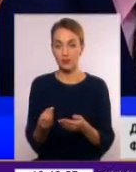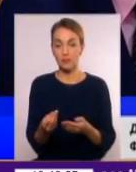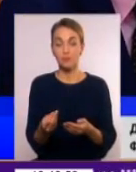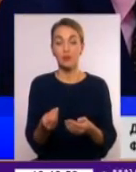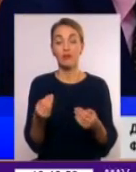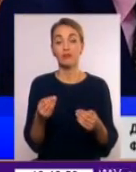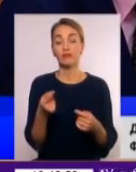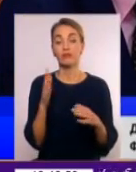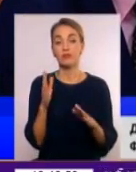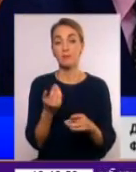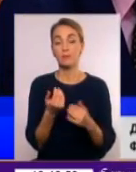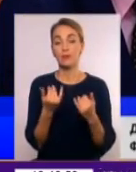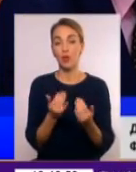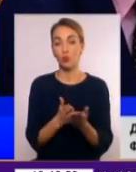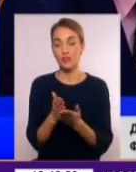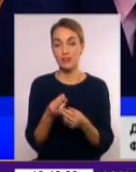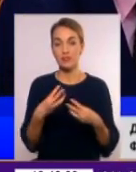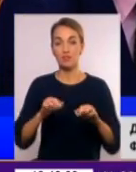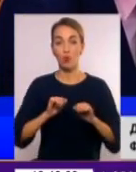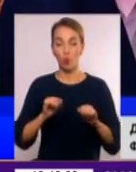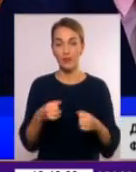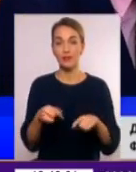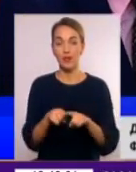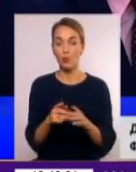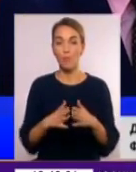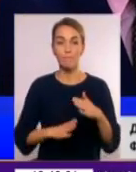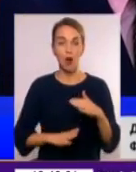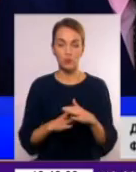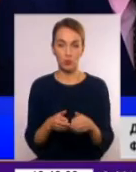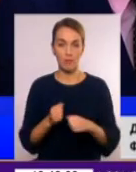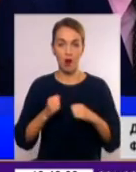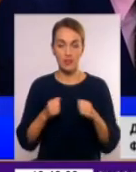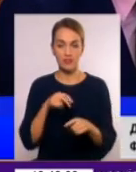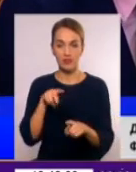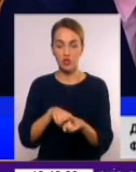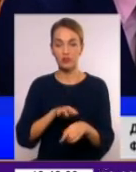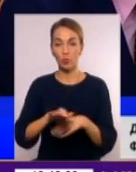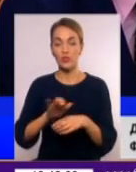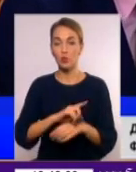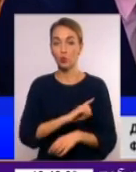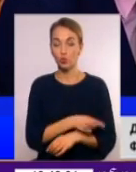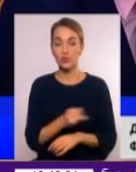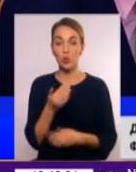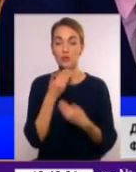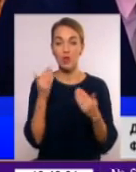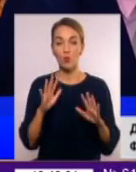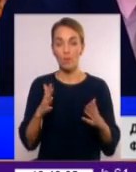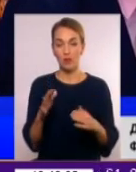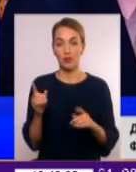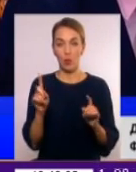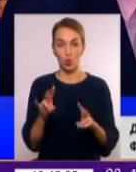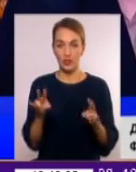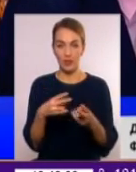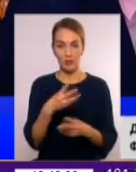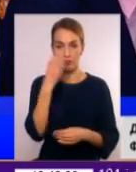просто. Контексті Міністерство оборони, воно і так по максимуму намагається завантажити виробничі потужності. Ну і останній момент, про нього ж також не